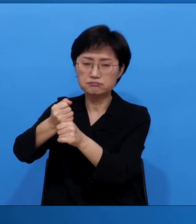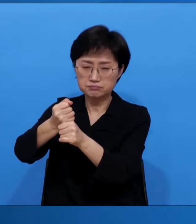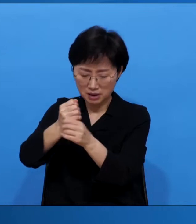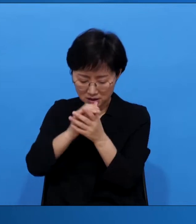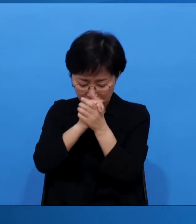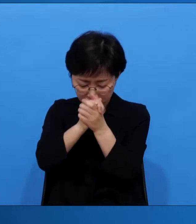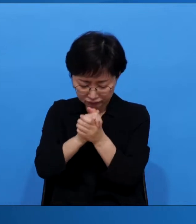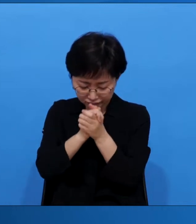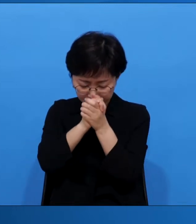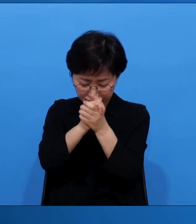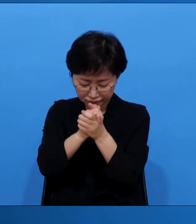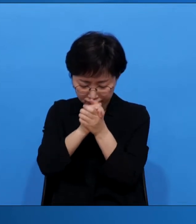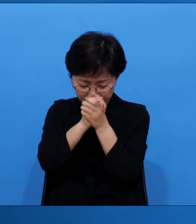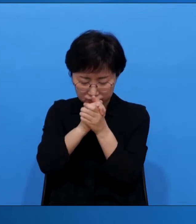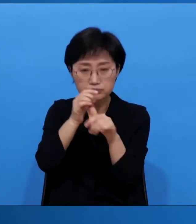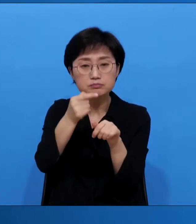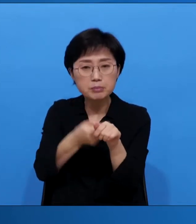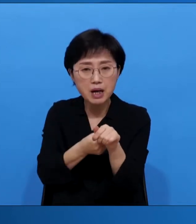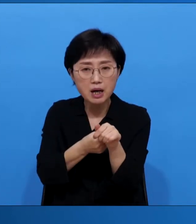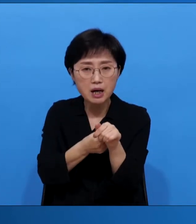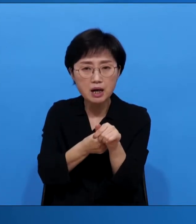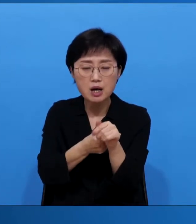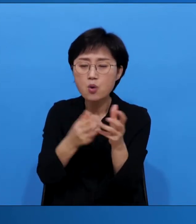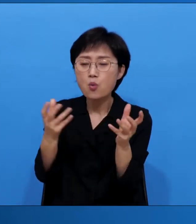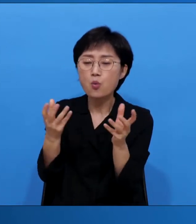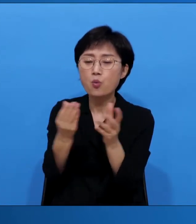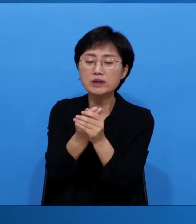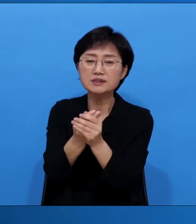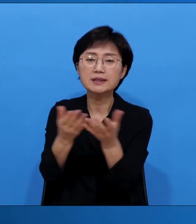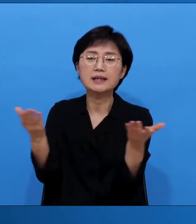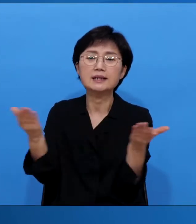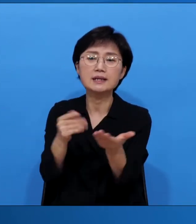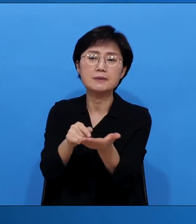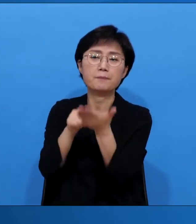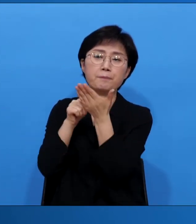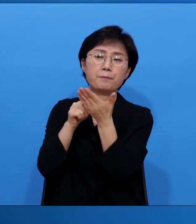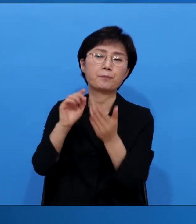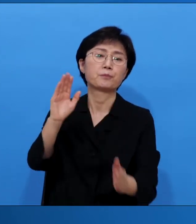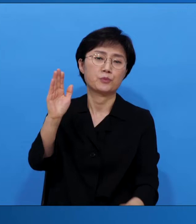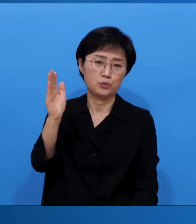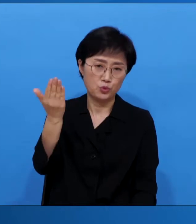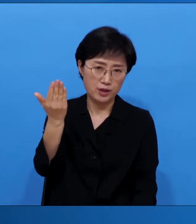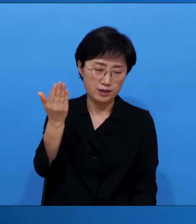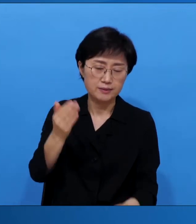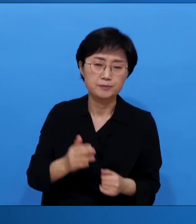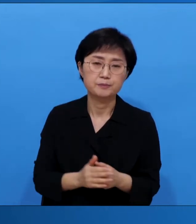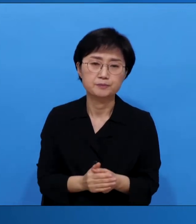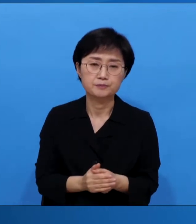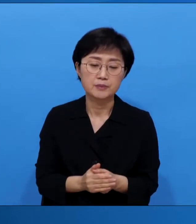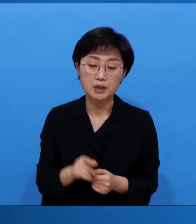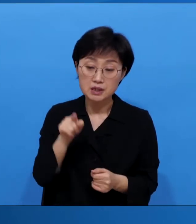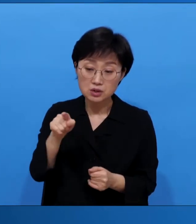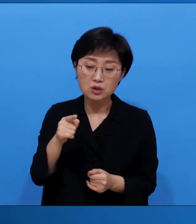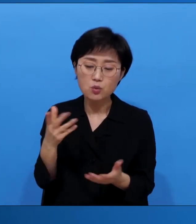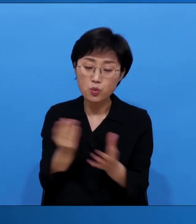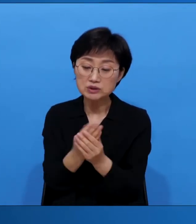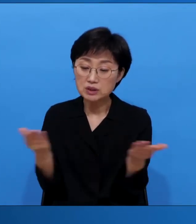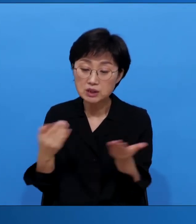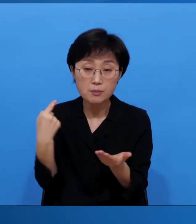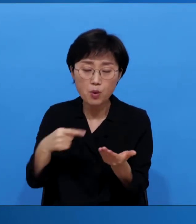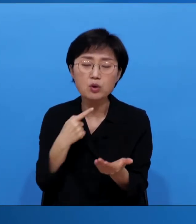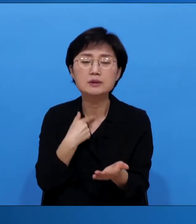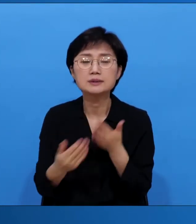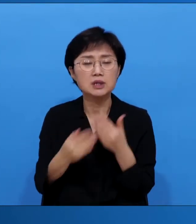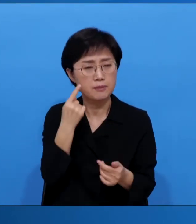firmly hold on to the covenant, the word of Christ, and you enter into prayer, absolutely the works will arise. 체험해 보세요. You need to experience that.